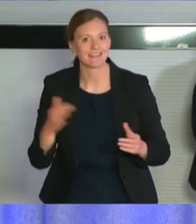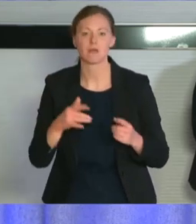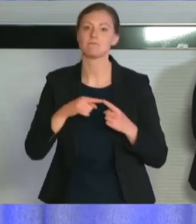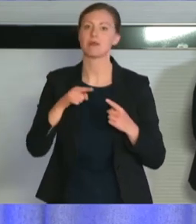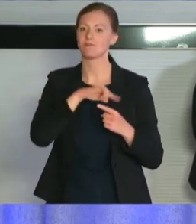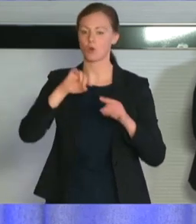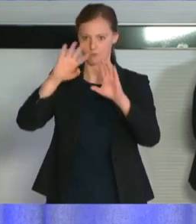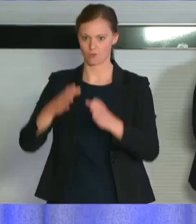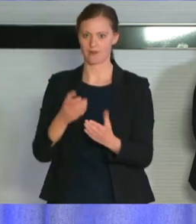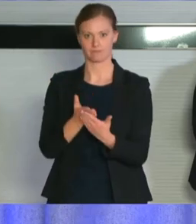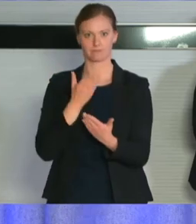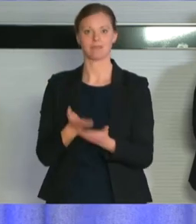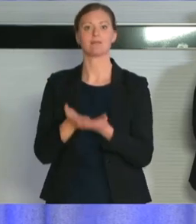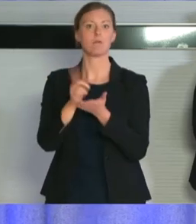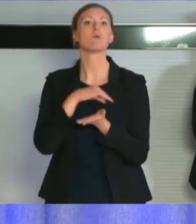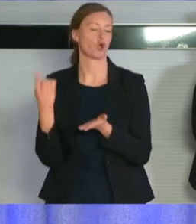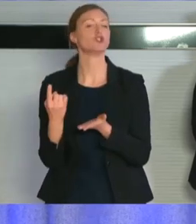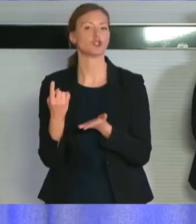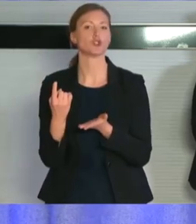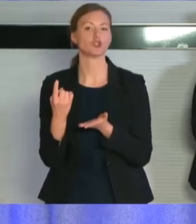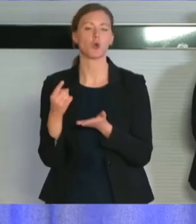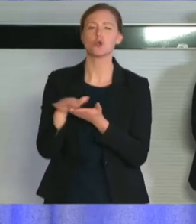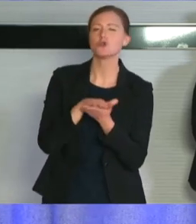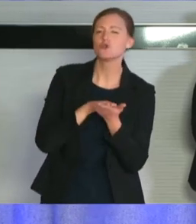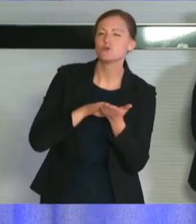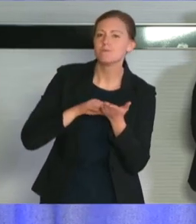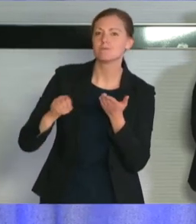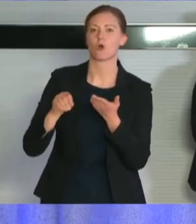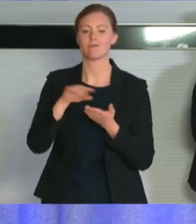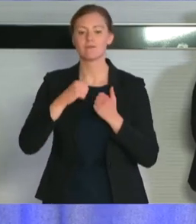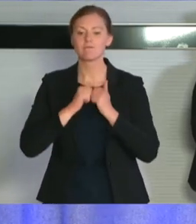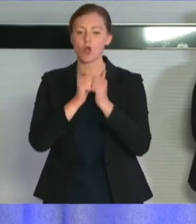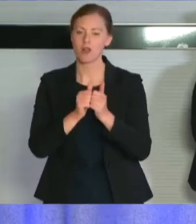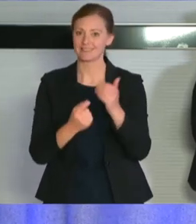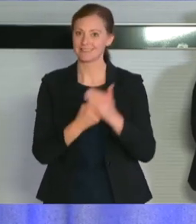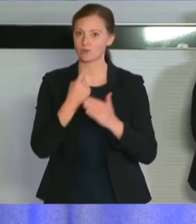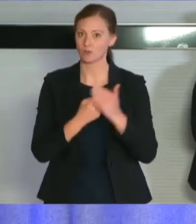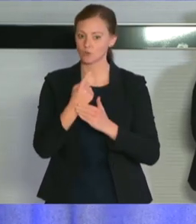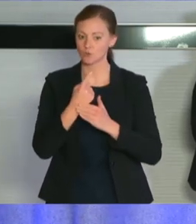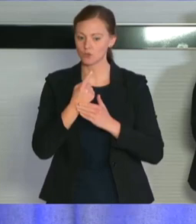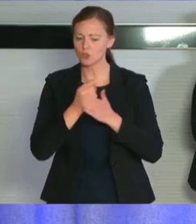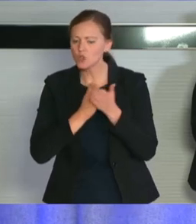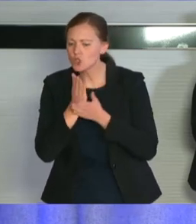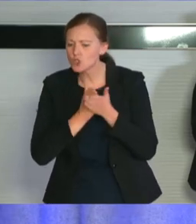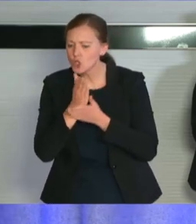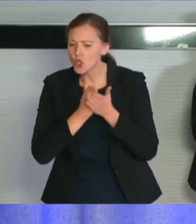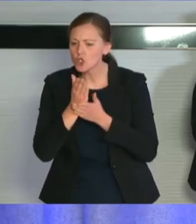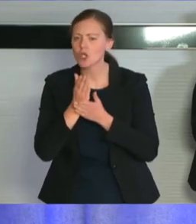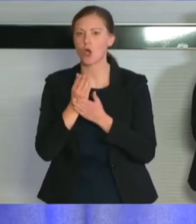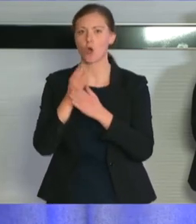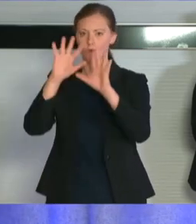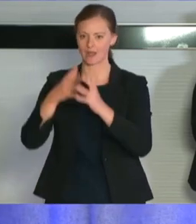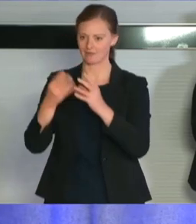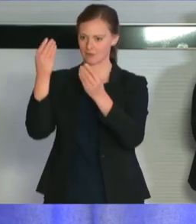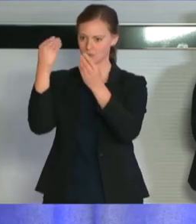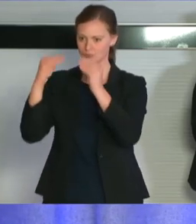som helseministeren også sier, hjelpe oss med å predikere dette, og vi følger situasjonen tett og fore modellen med stadig nye data, så vi får